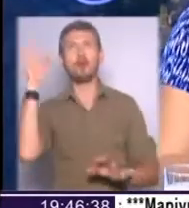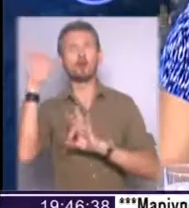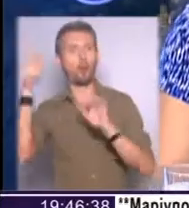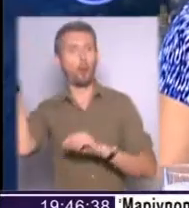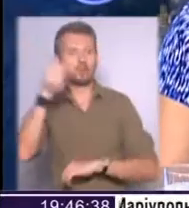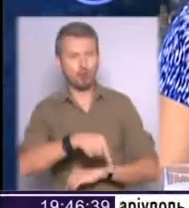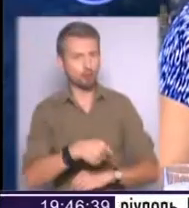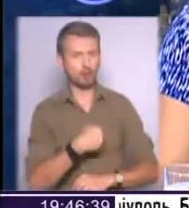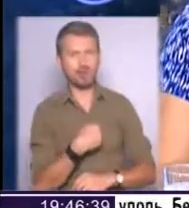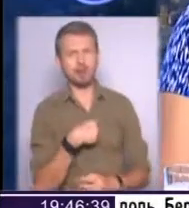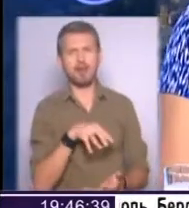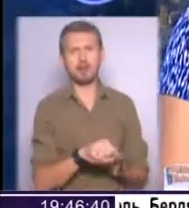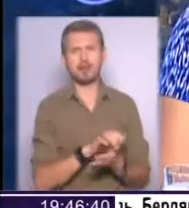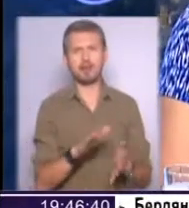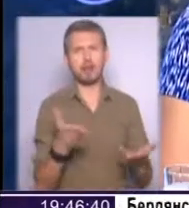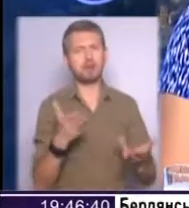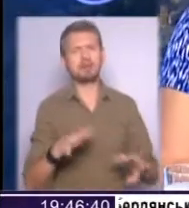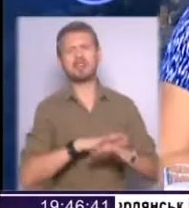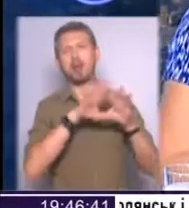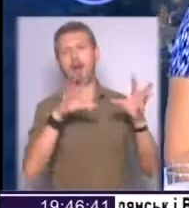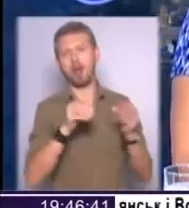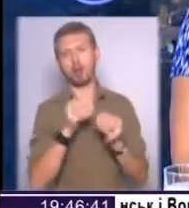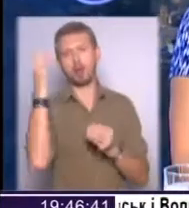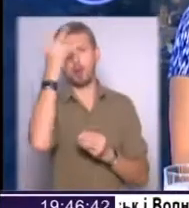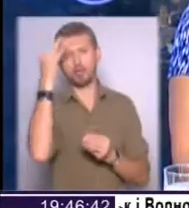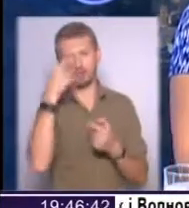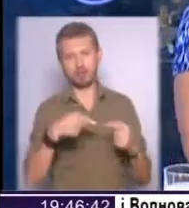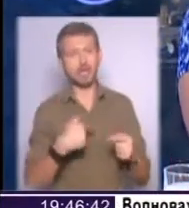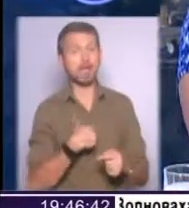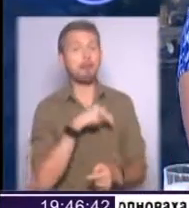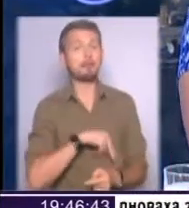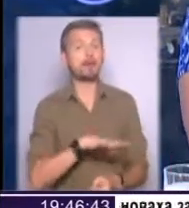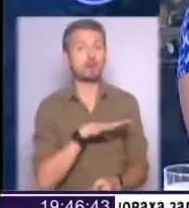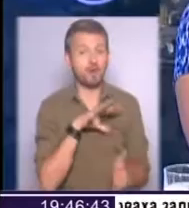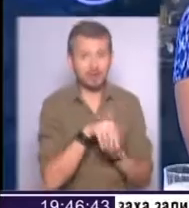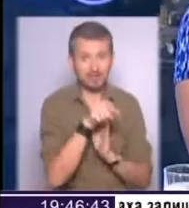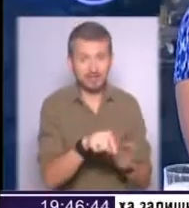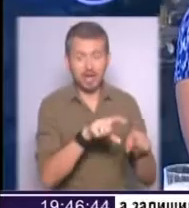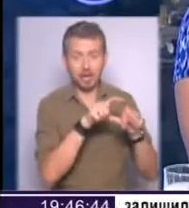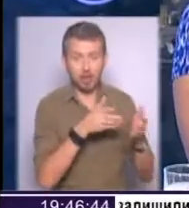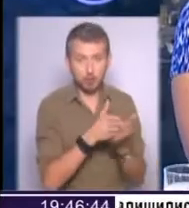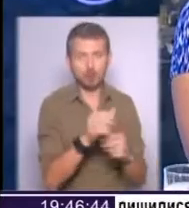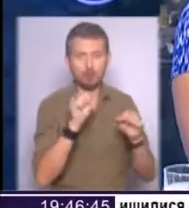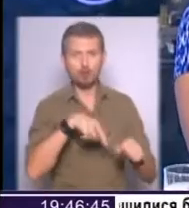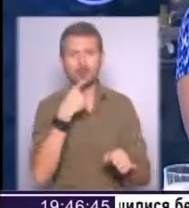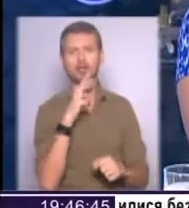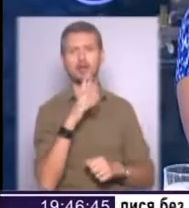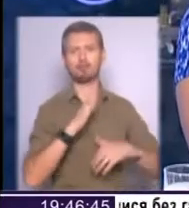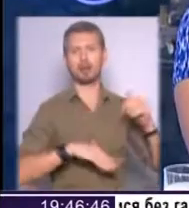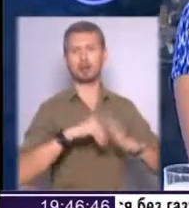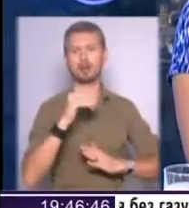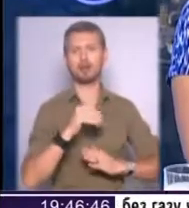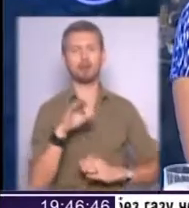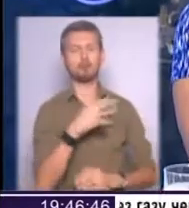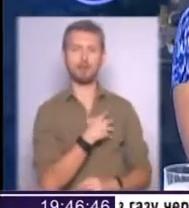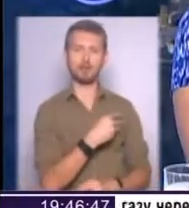займалася якимись загальнотеоретичними речами. Я працювала в цій галузі і можу говорити як практик, так? Про Львів,